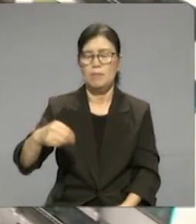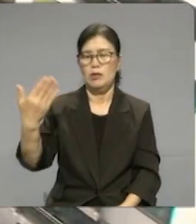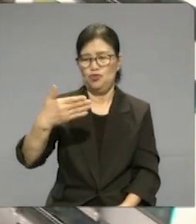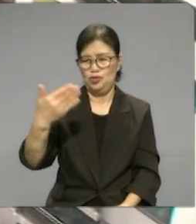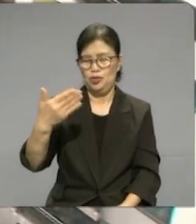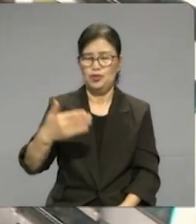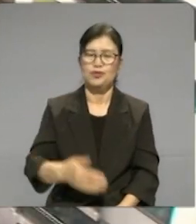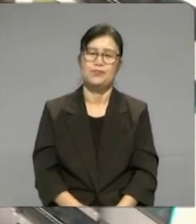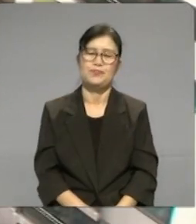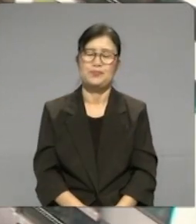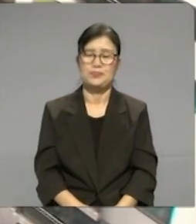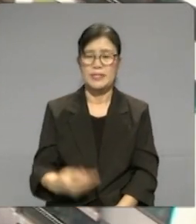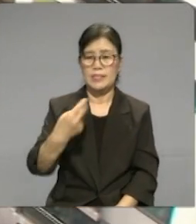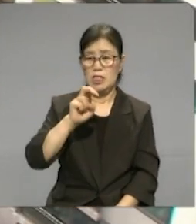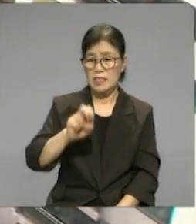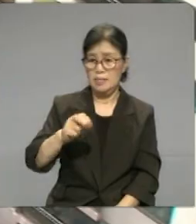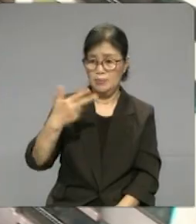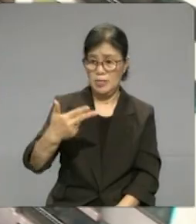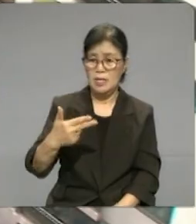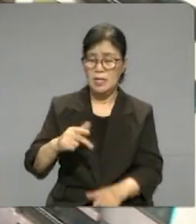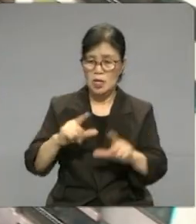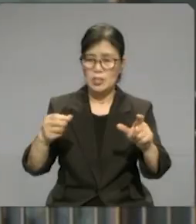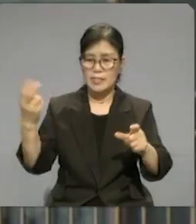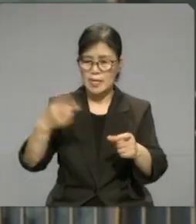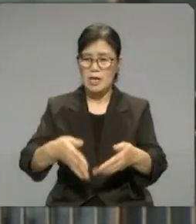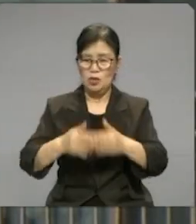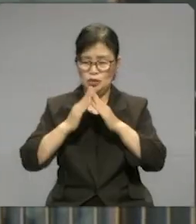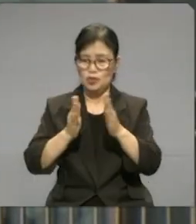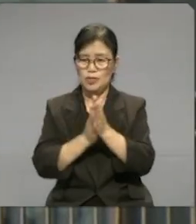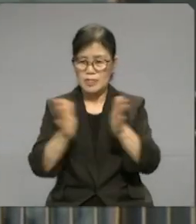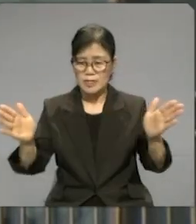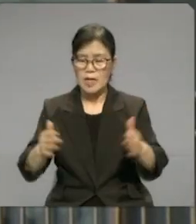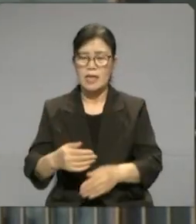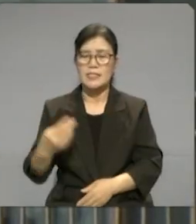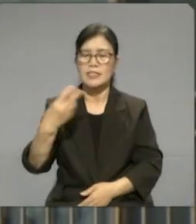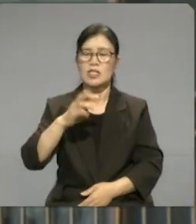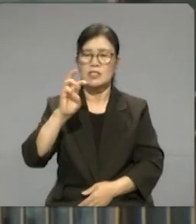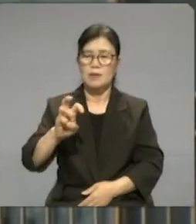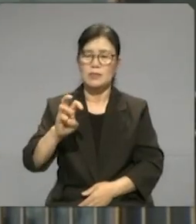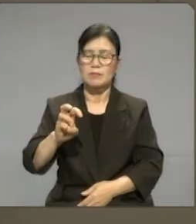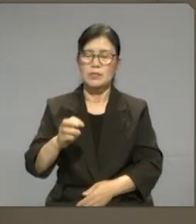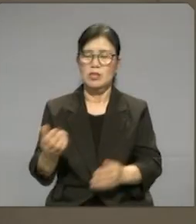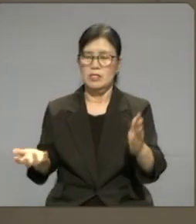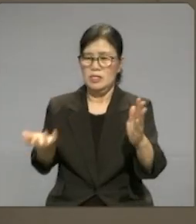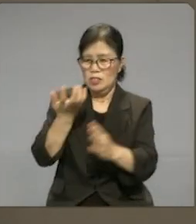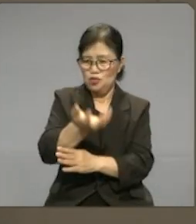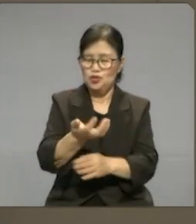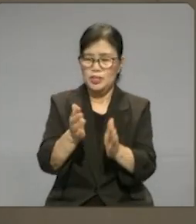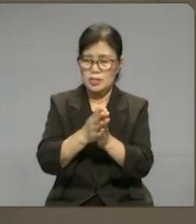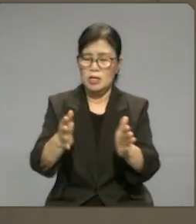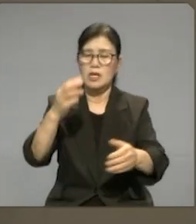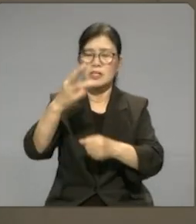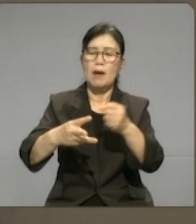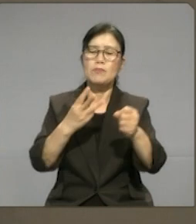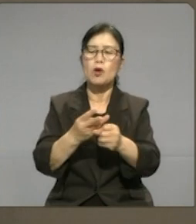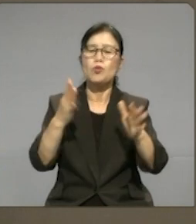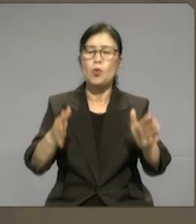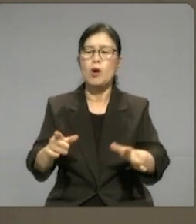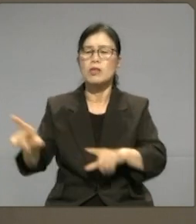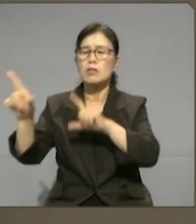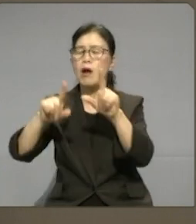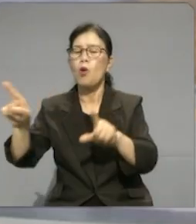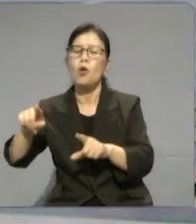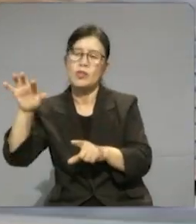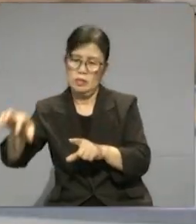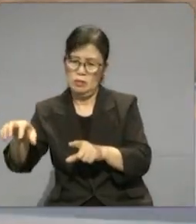예상됩니다 2027년 재건축을 2030년 주를 시작한다는 건데 3년 동안 거